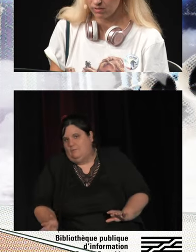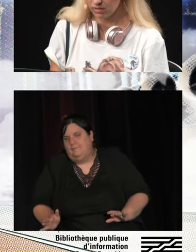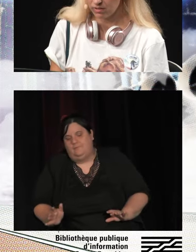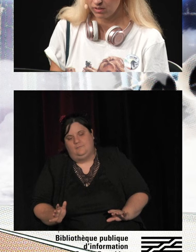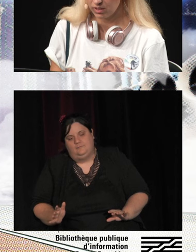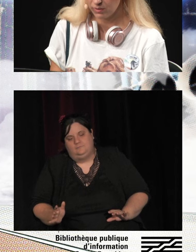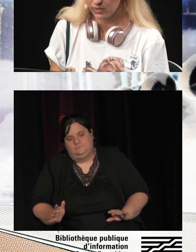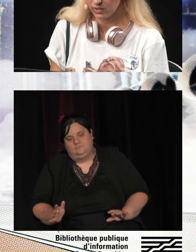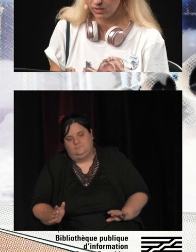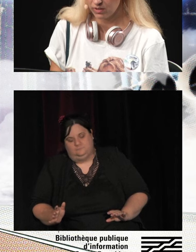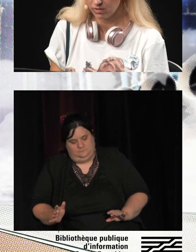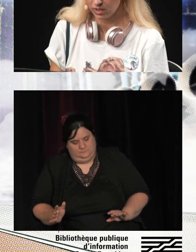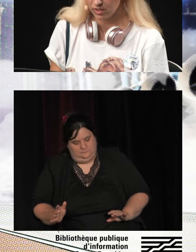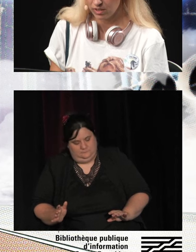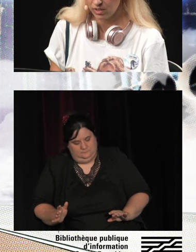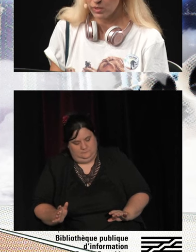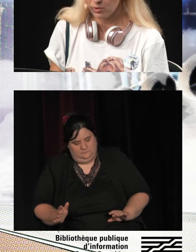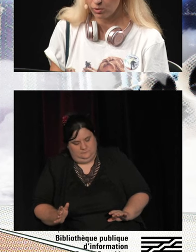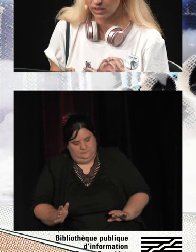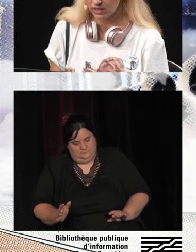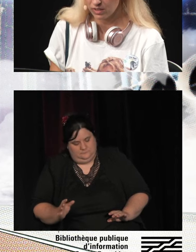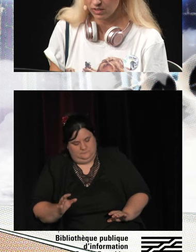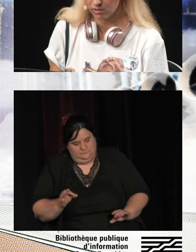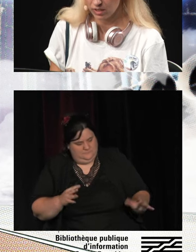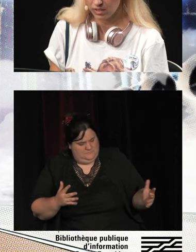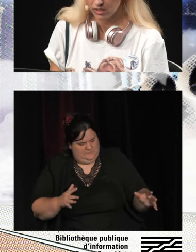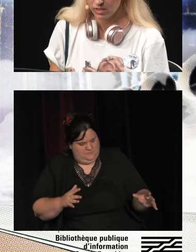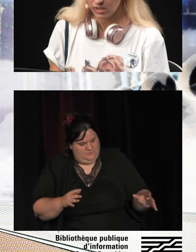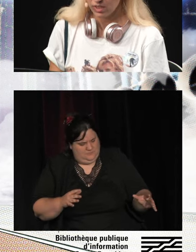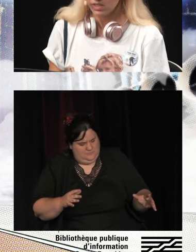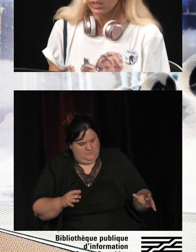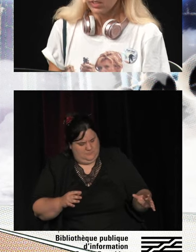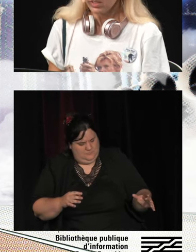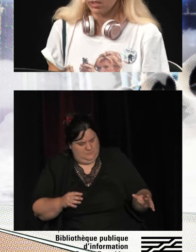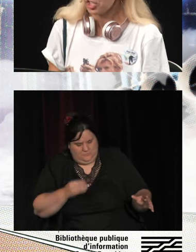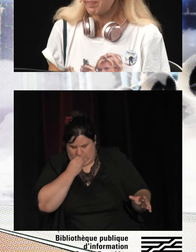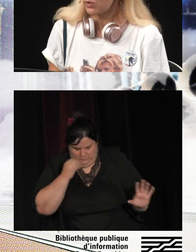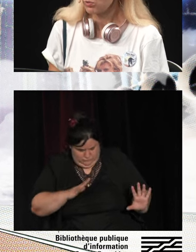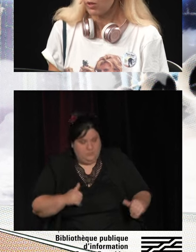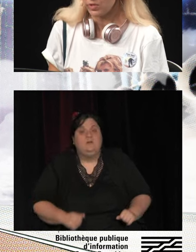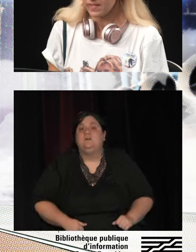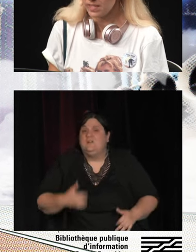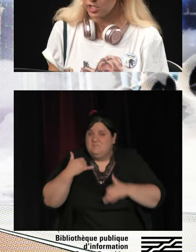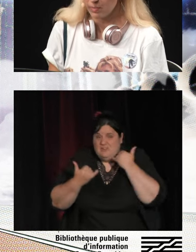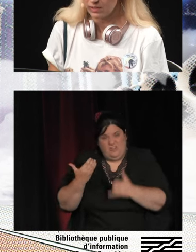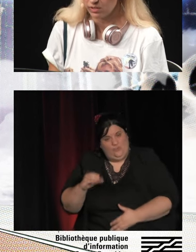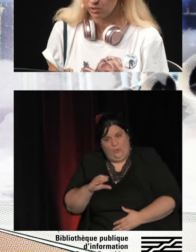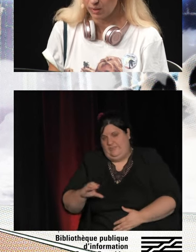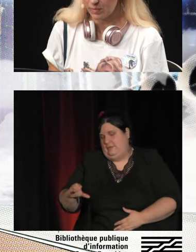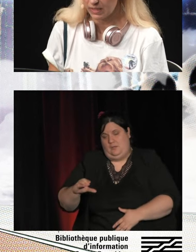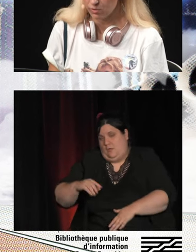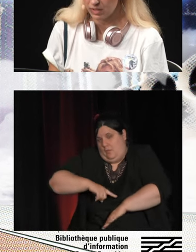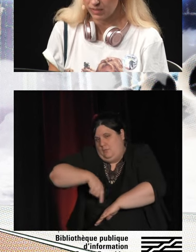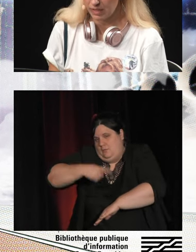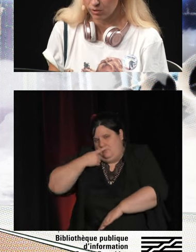j'allais pas conduire. Hein. Ah oui, c'est fini. Okay. Ah oui, puisque l'autre était... Okay. J'allais pas conduire en 100cc, j'avais pas le temps